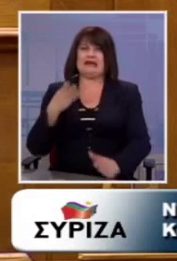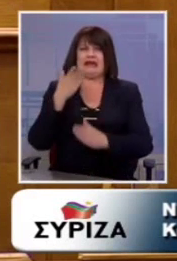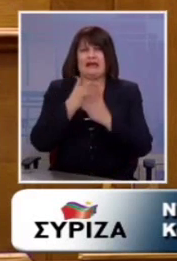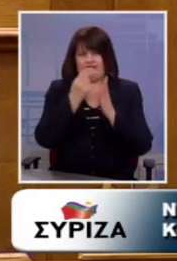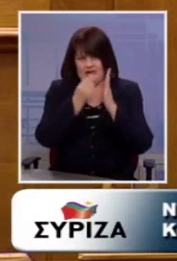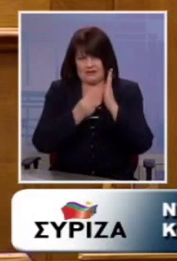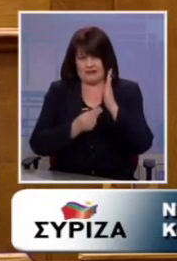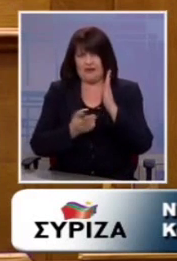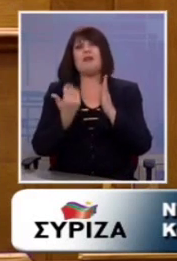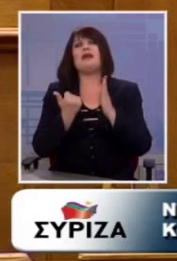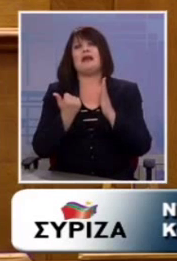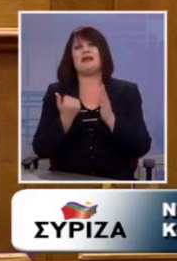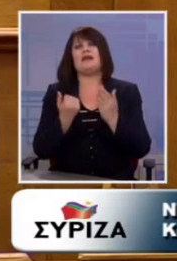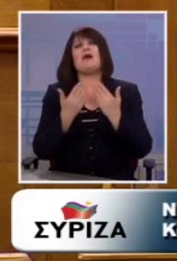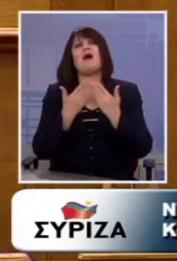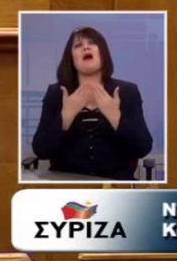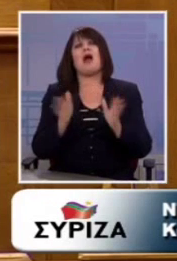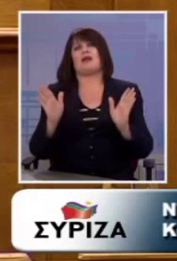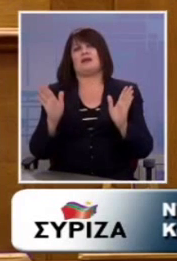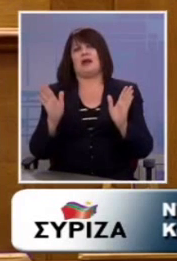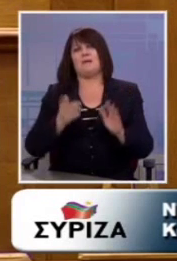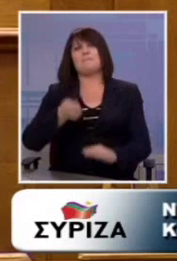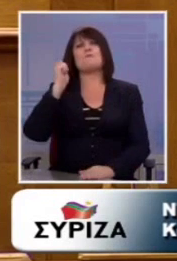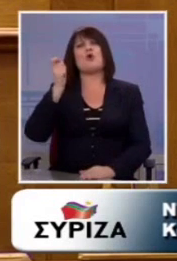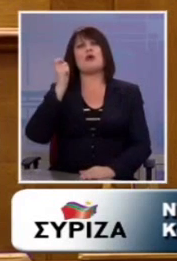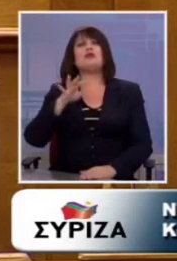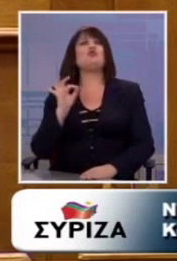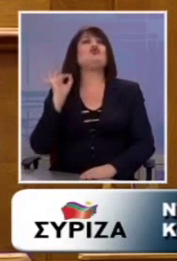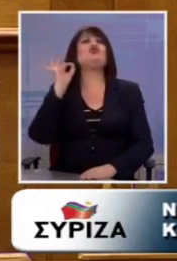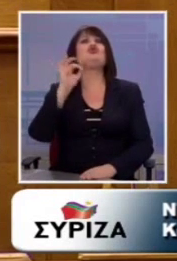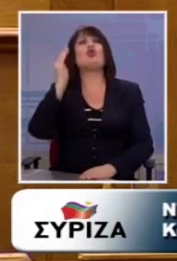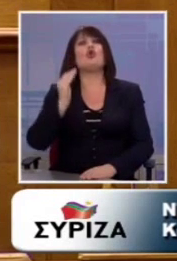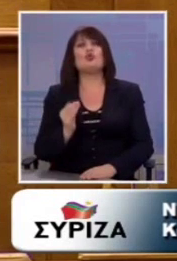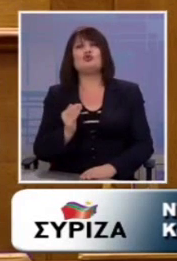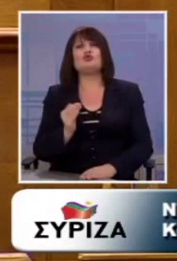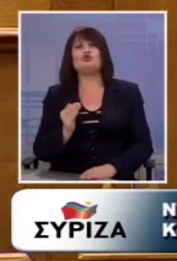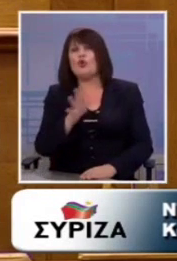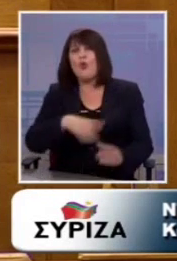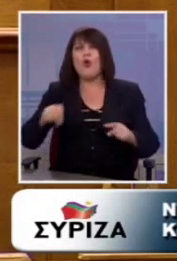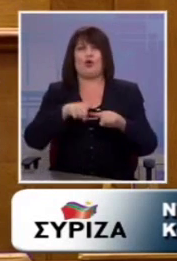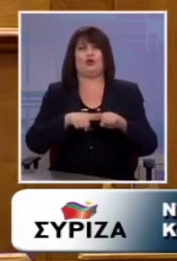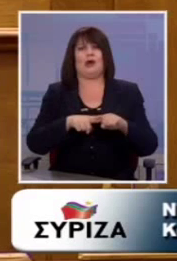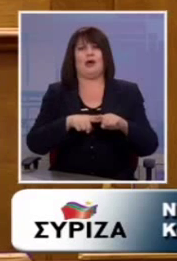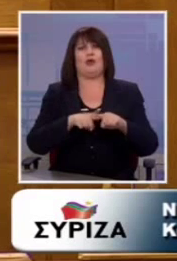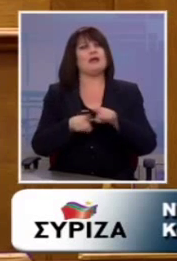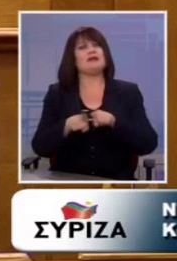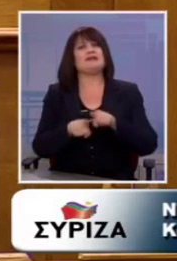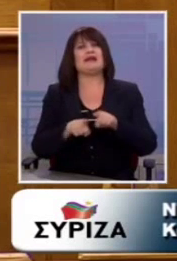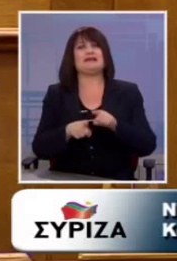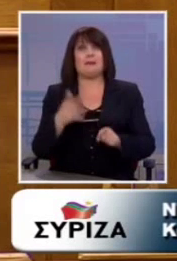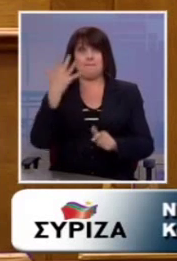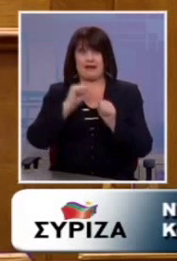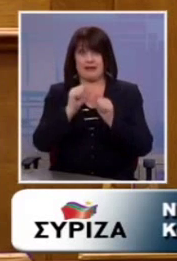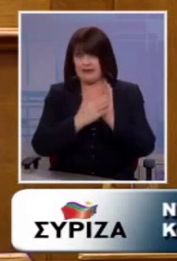ατζέντα. Έχει φανερές πολιτικές επιδιώξεις που αφορούν όλο τον ελληνικό λαό. Γι' αυτό και 5 μήνες